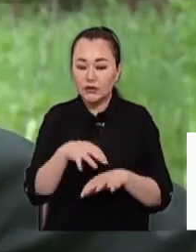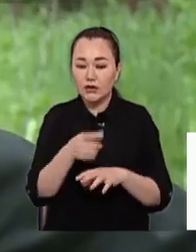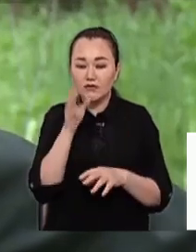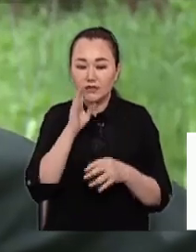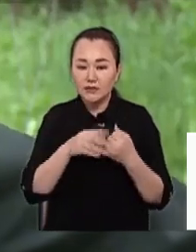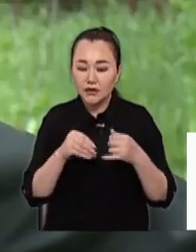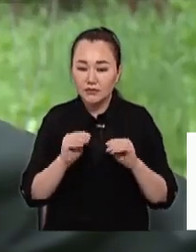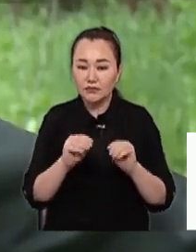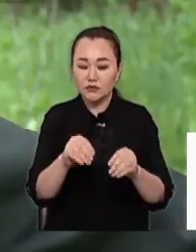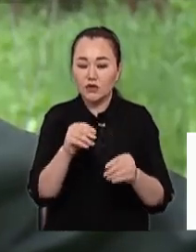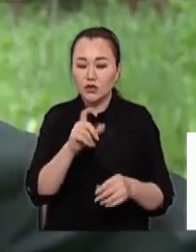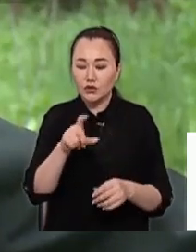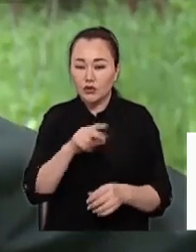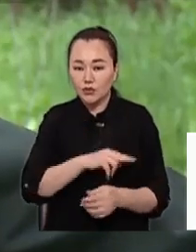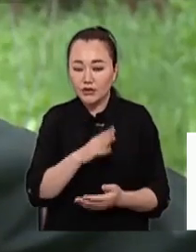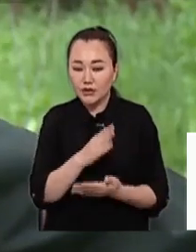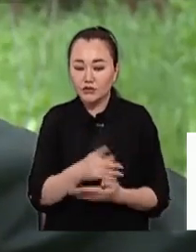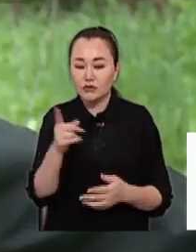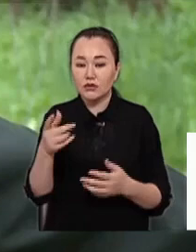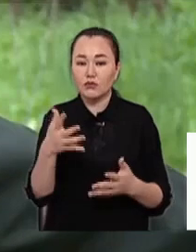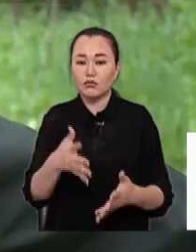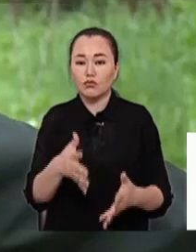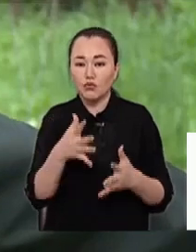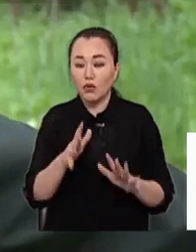поливная. Люди тут работают. Тогда он пригрозил, что в